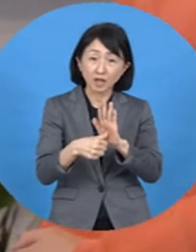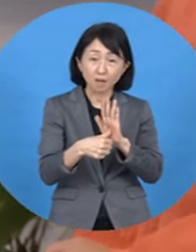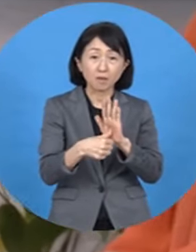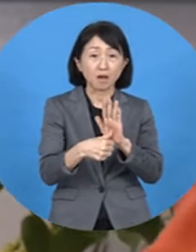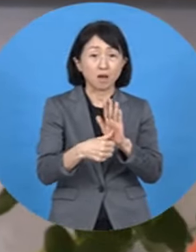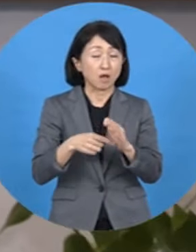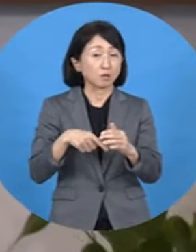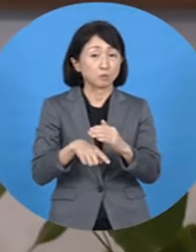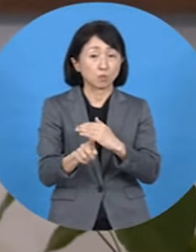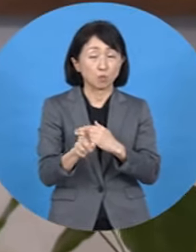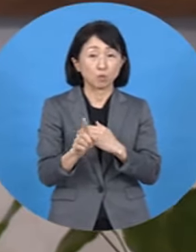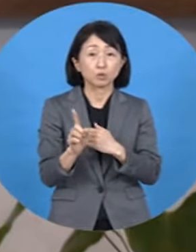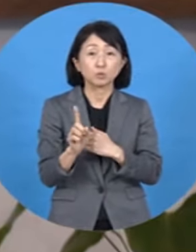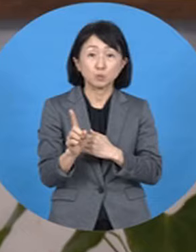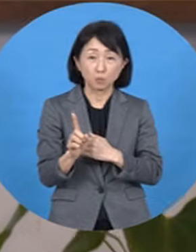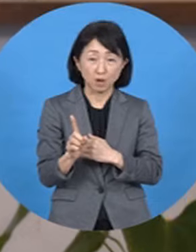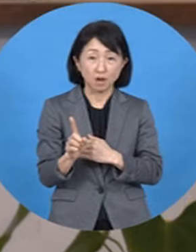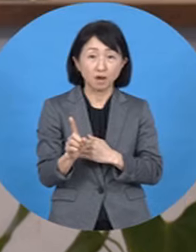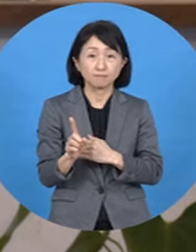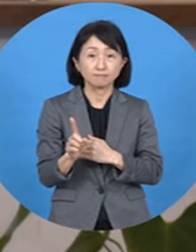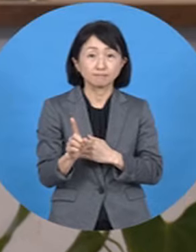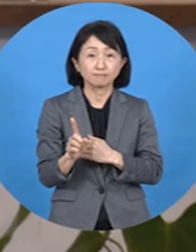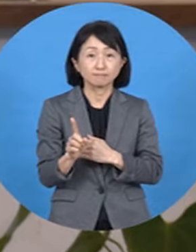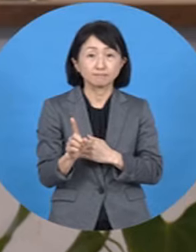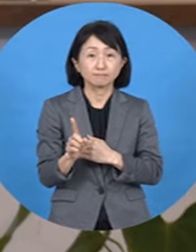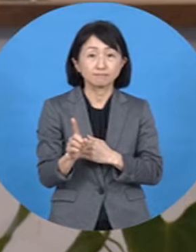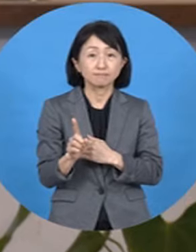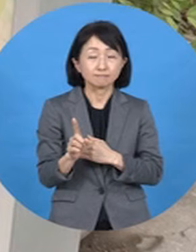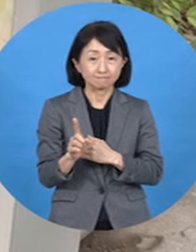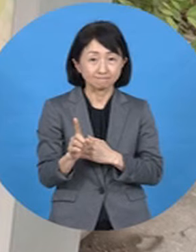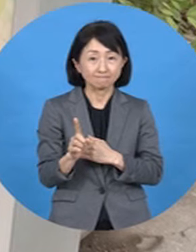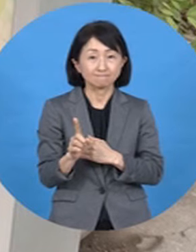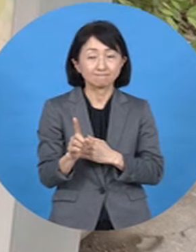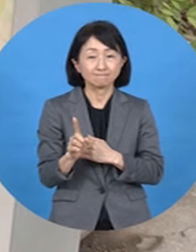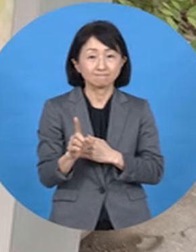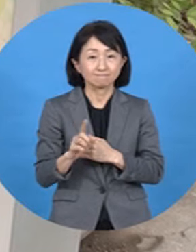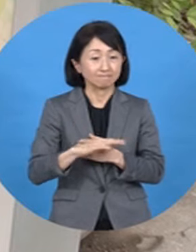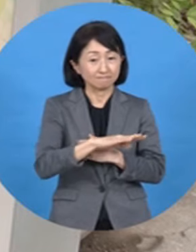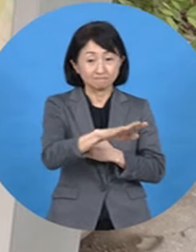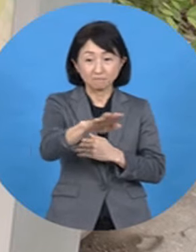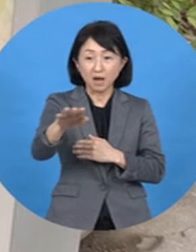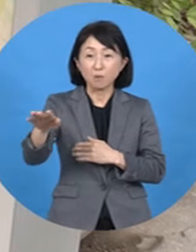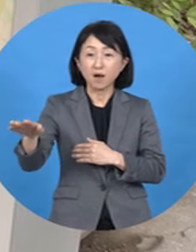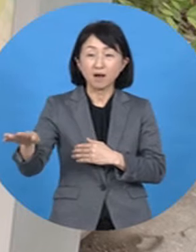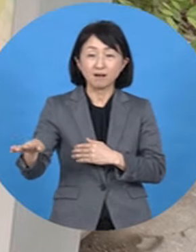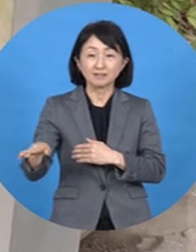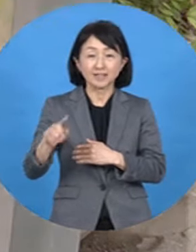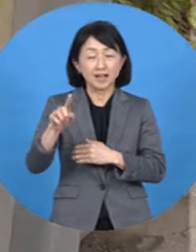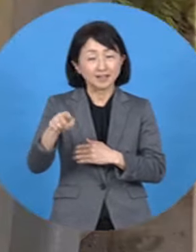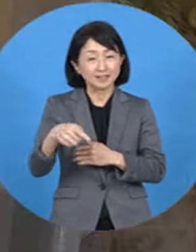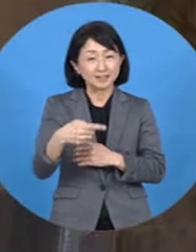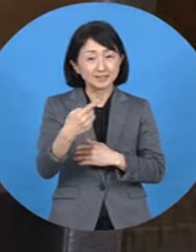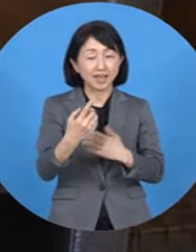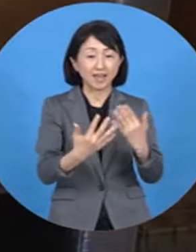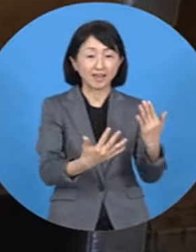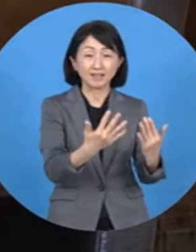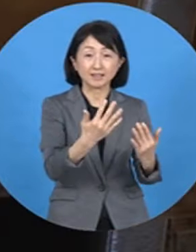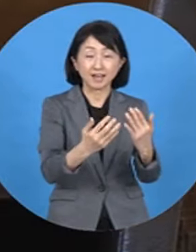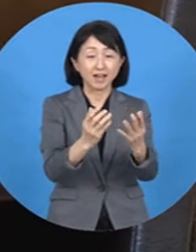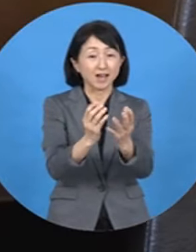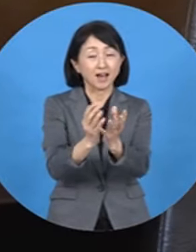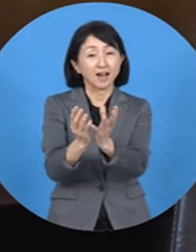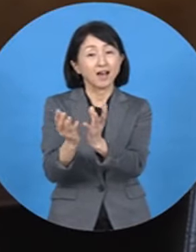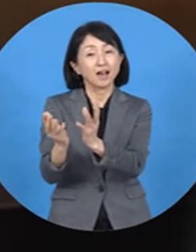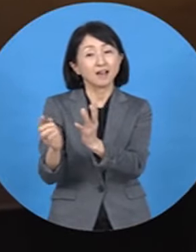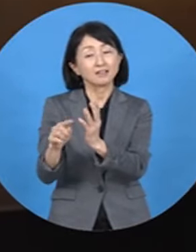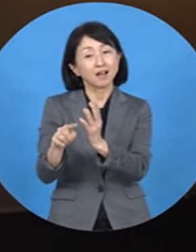花みやびの店名の由来なんですけれども、はい、あの代表がですね、野の花の中にいるようなくつろげるような